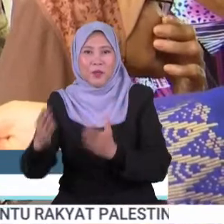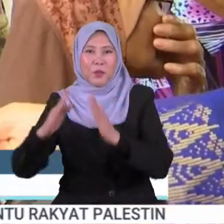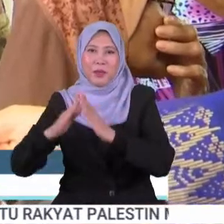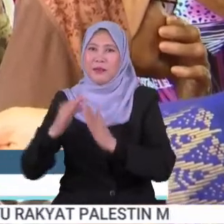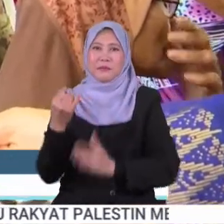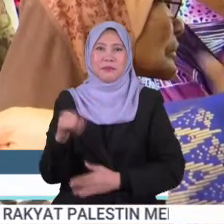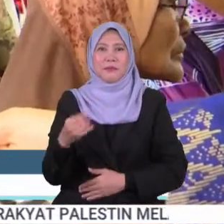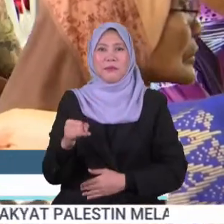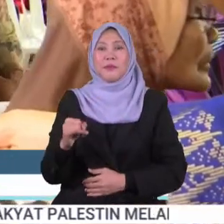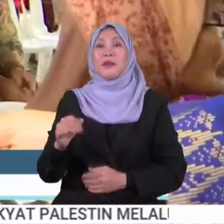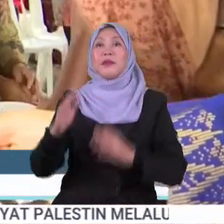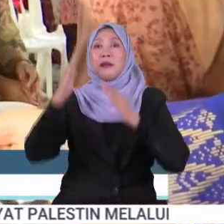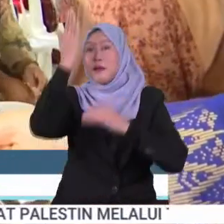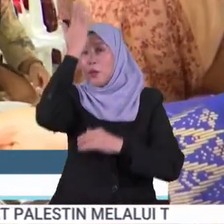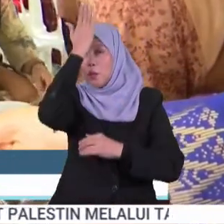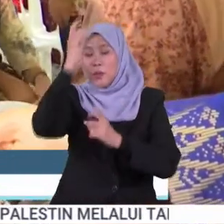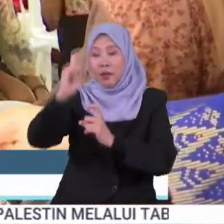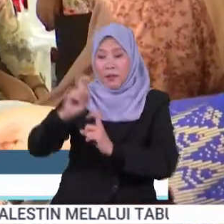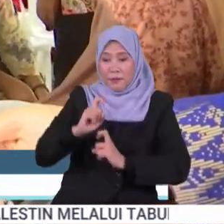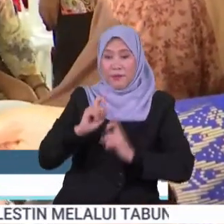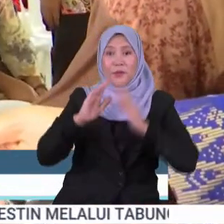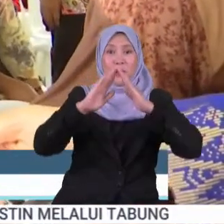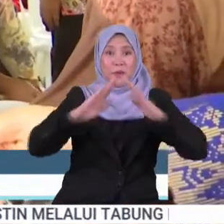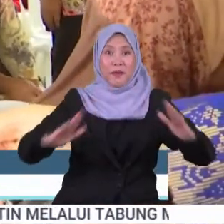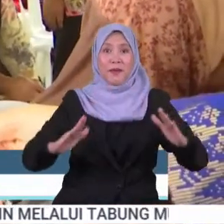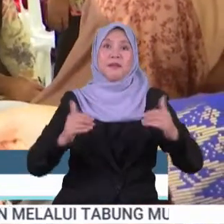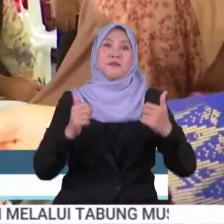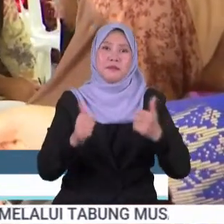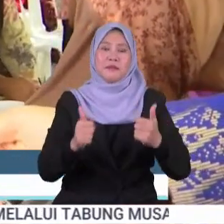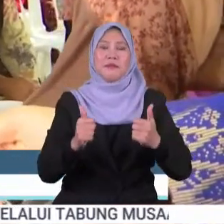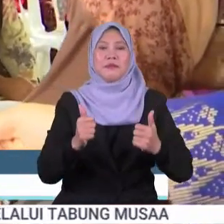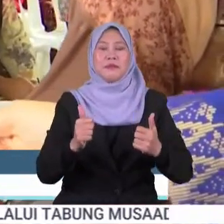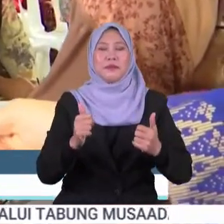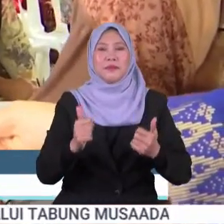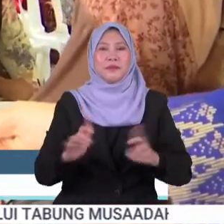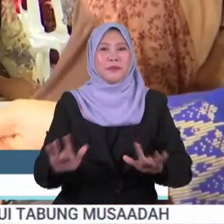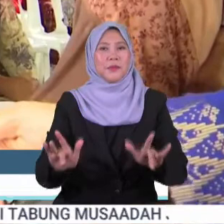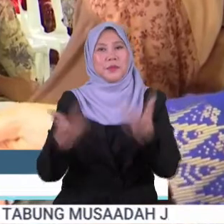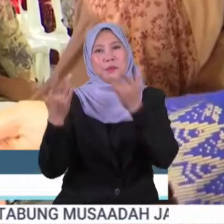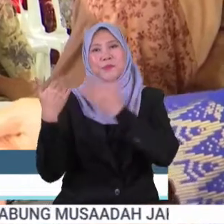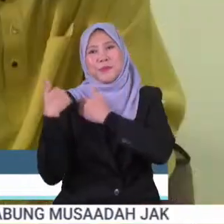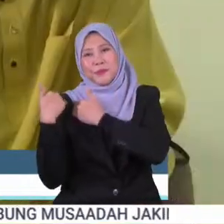Ni Tuan Agong bagi ni alhamdulillah ke mengenai beban kita lah.